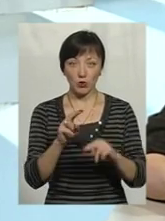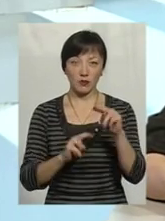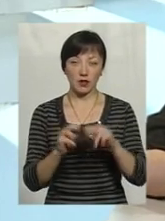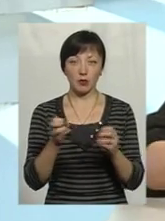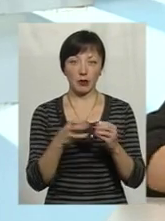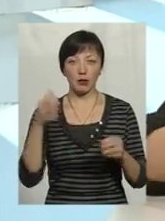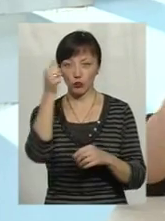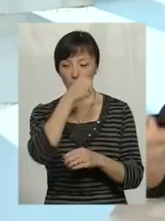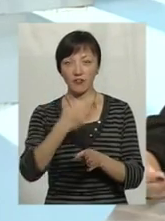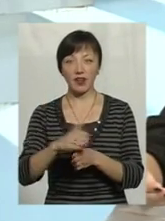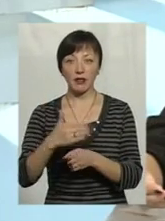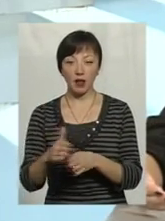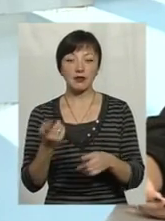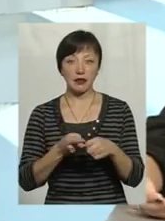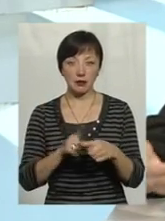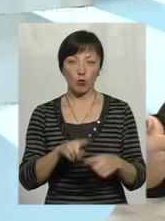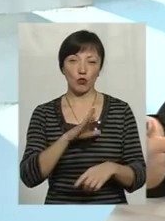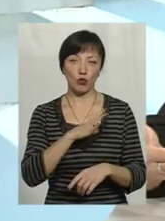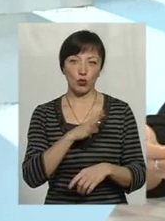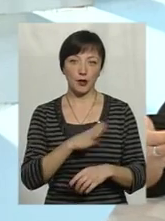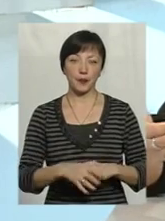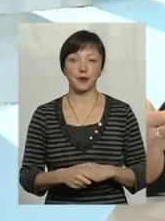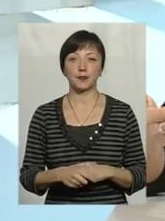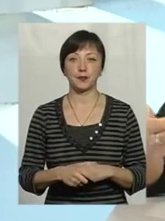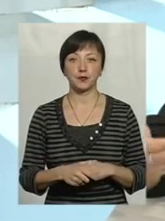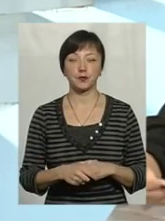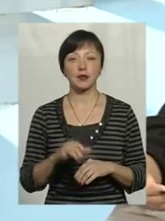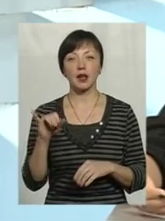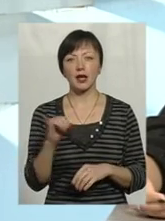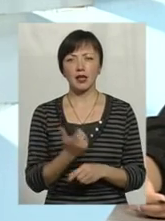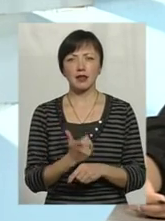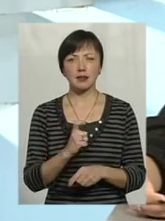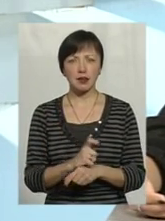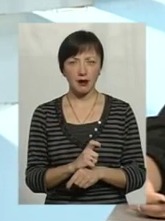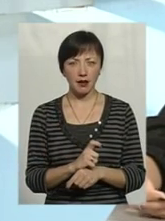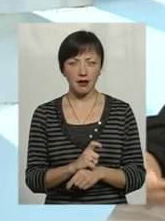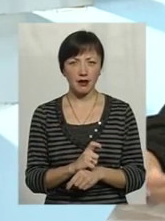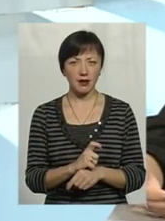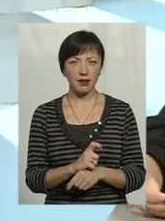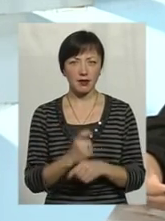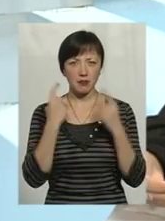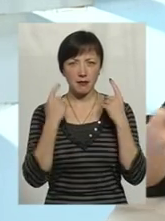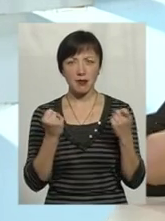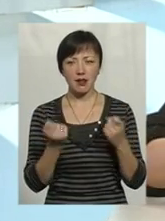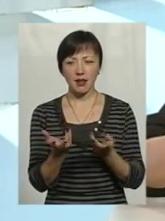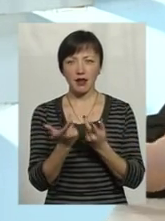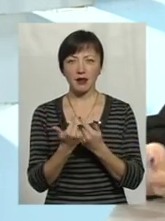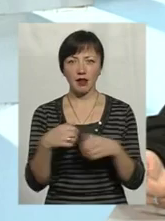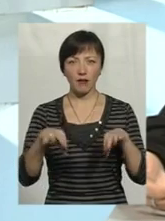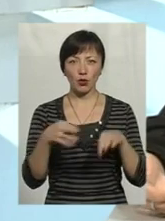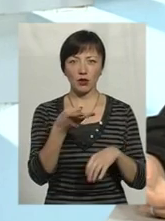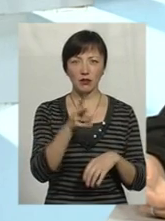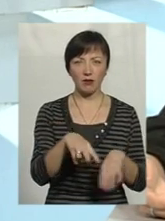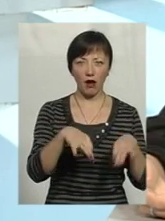15-му році. Тобто видатки якісь і на це йшли, так? Ну, і найкричаще це кількість авто, так? Два авто є